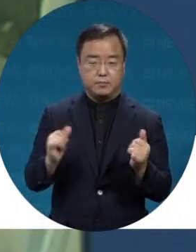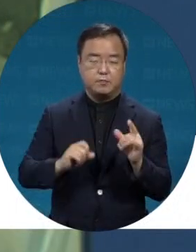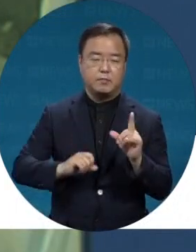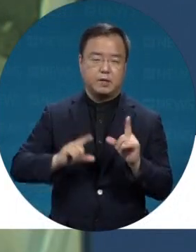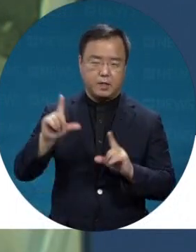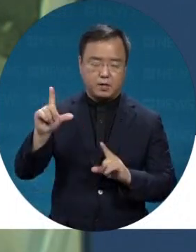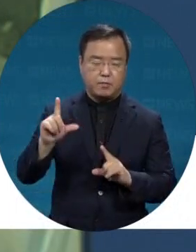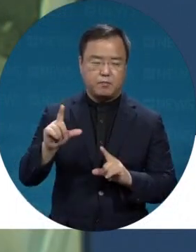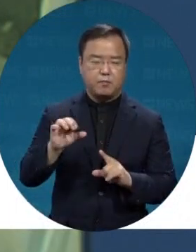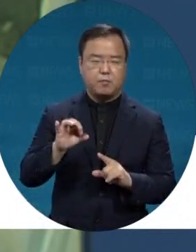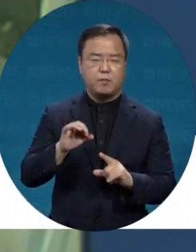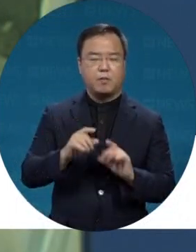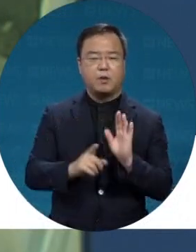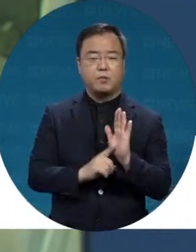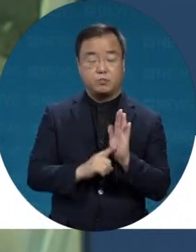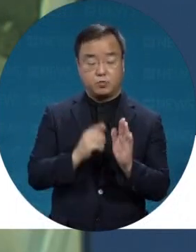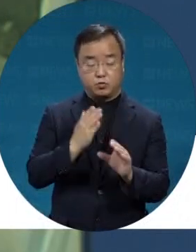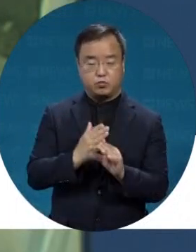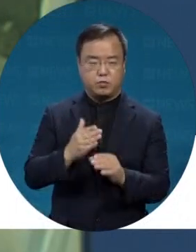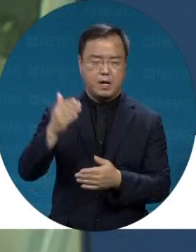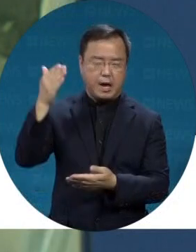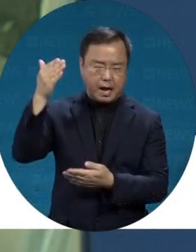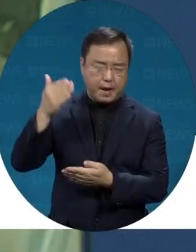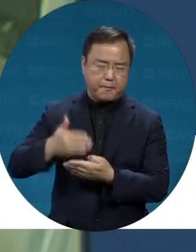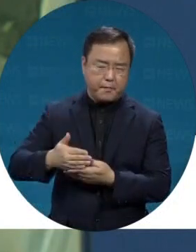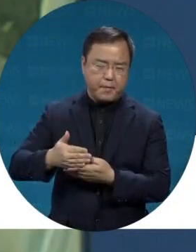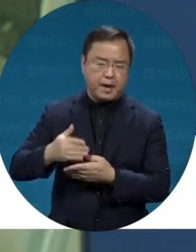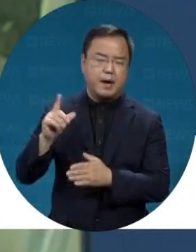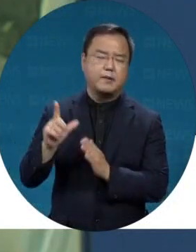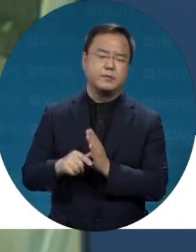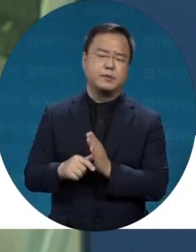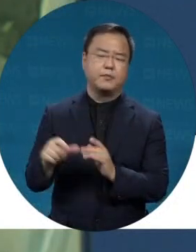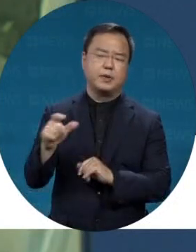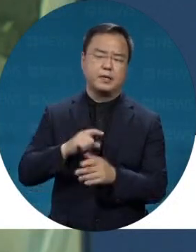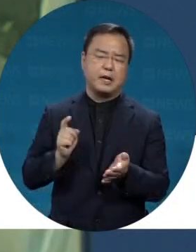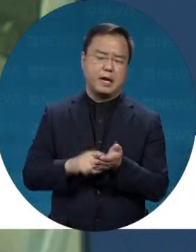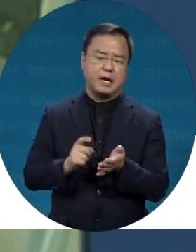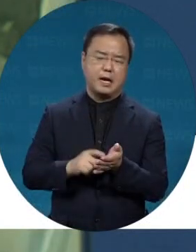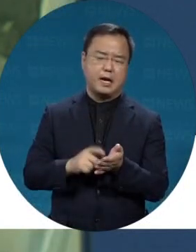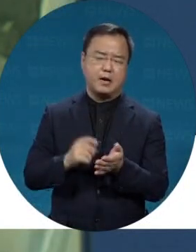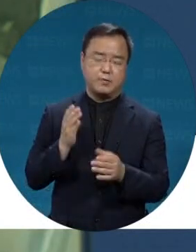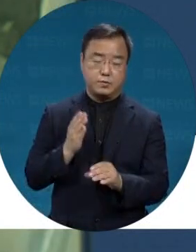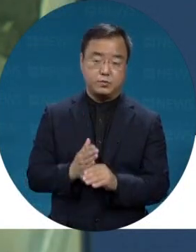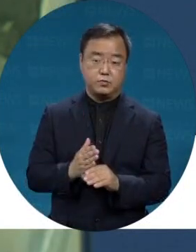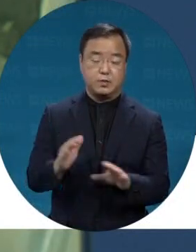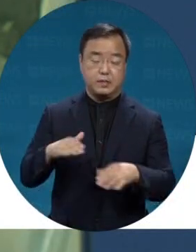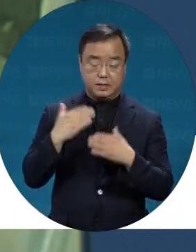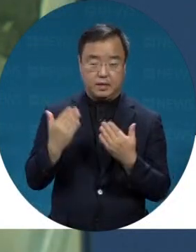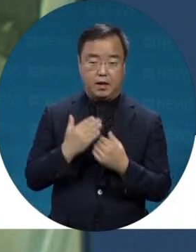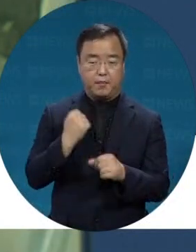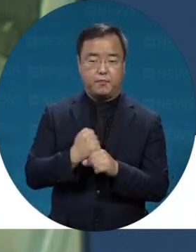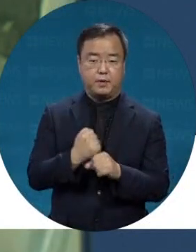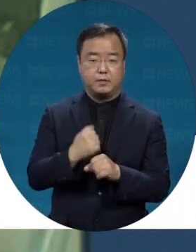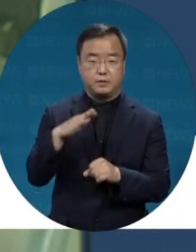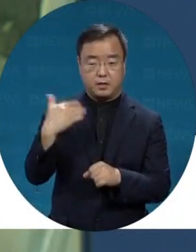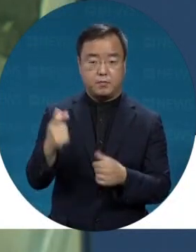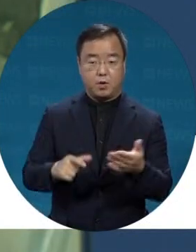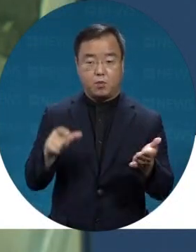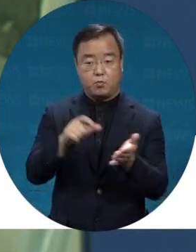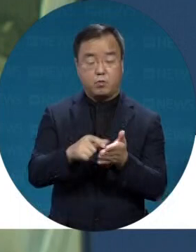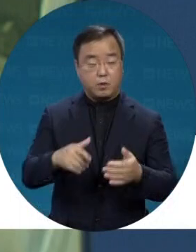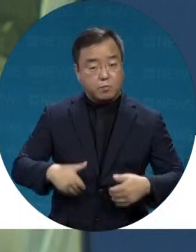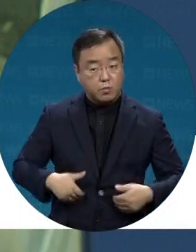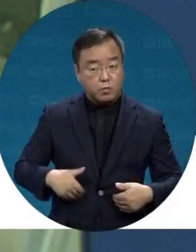중에 이제 마감 시간을 계속 쫓기는 뭐 이런 상황이 계속 되는데 그럼 이제 다 만들어 놓고 업로드 하면 되지 않아라고 이제